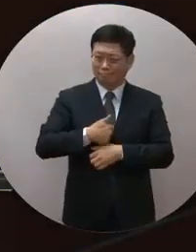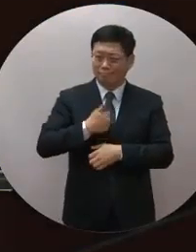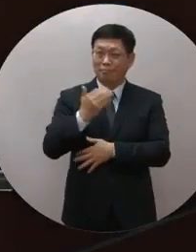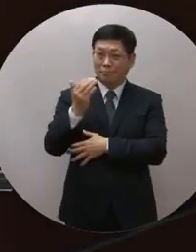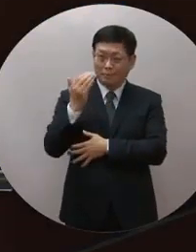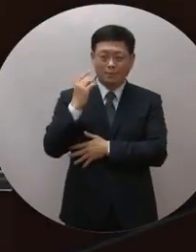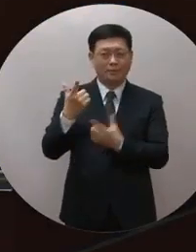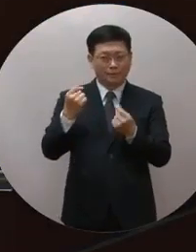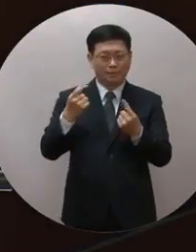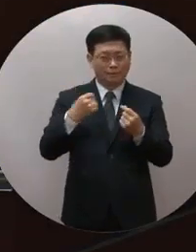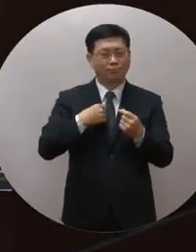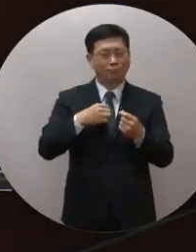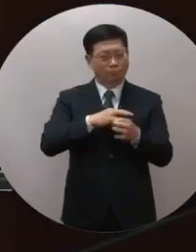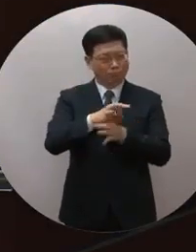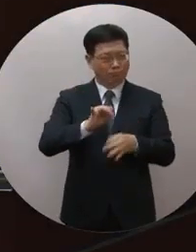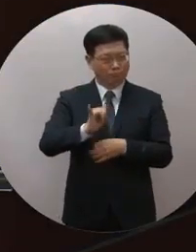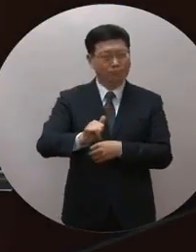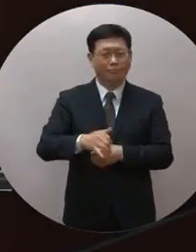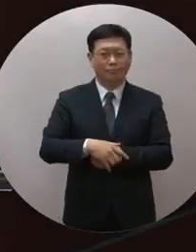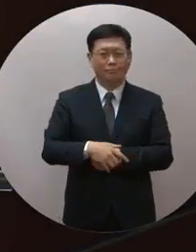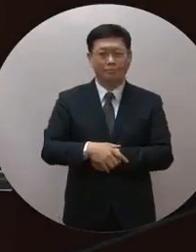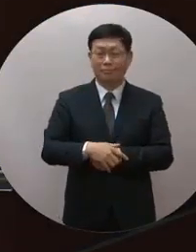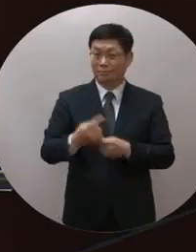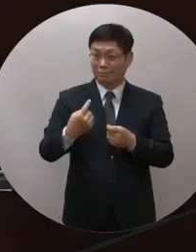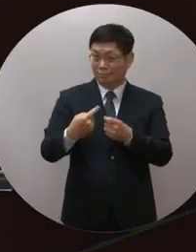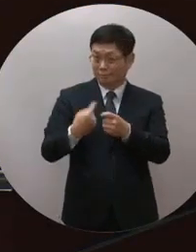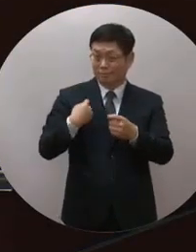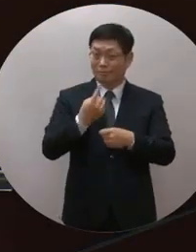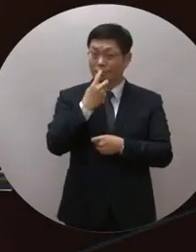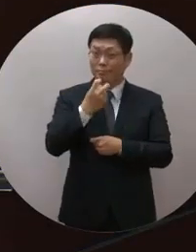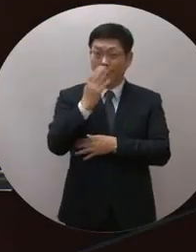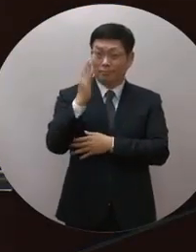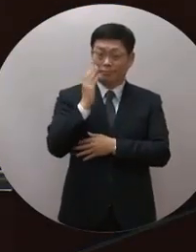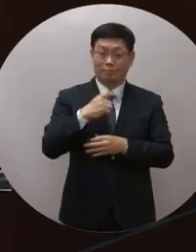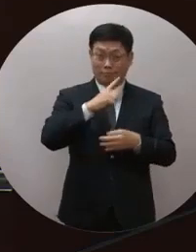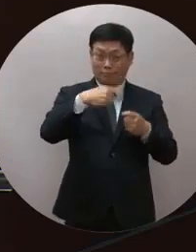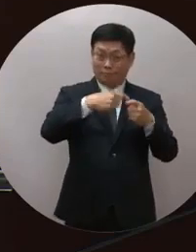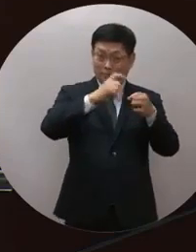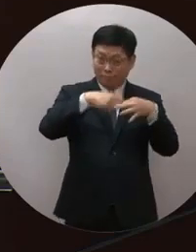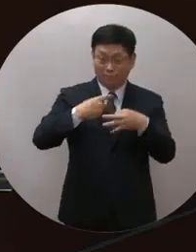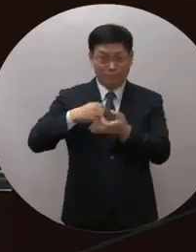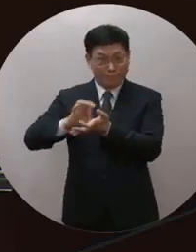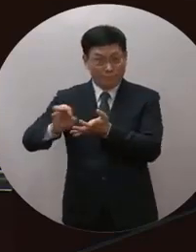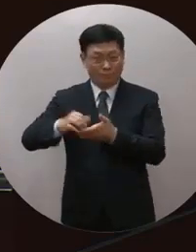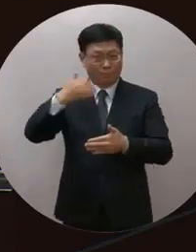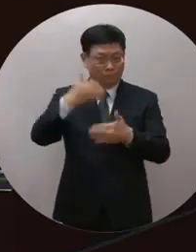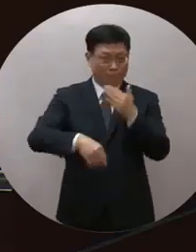政依旧相当良好。去年中央政府税出剩余